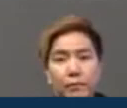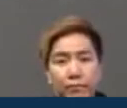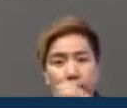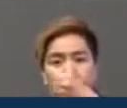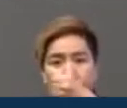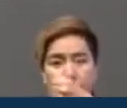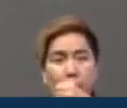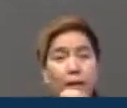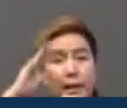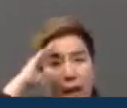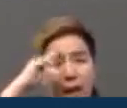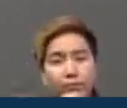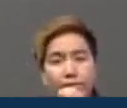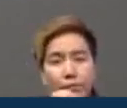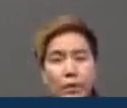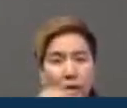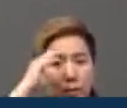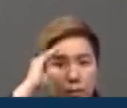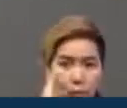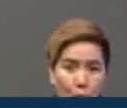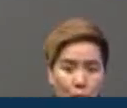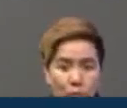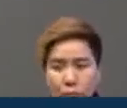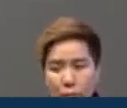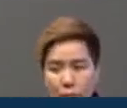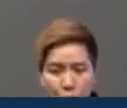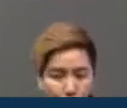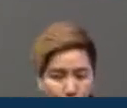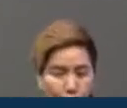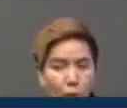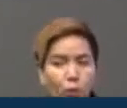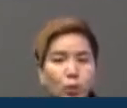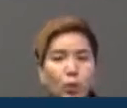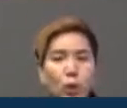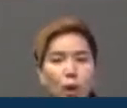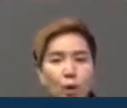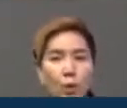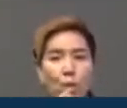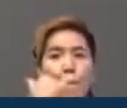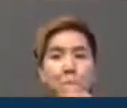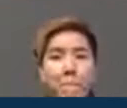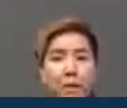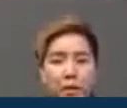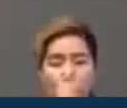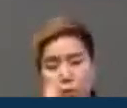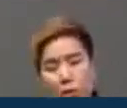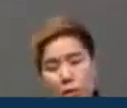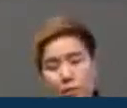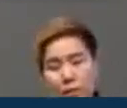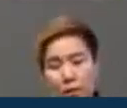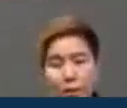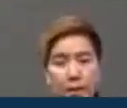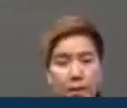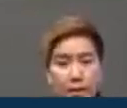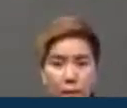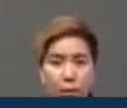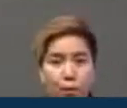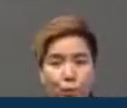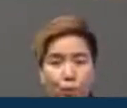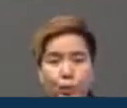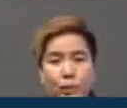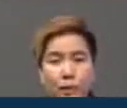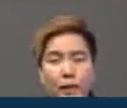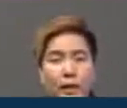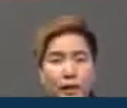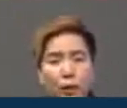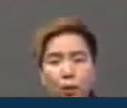นั่นคือโปรเจกต์การประชุมในครั้งนี้ที่เราคาดว่าจะได้รับขอร้องอีกครั้งนะครับขอให้ทุกคนช่วยกันดูแลประเทศของเราให้ปลอดภัยด้วยแล้วกันอย่า